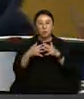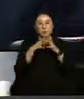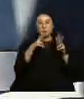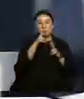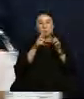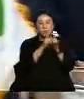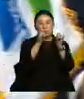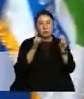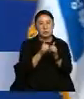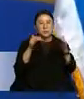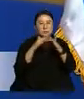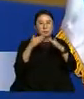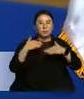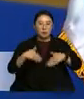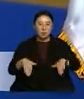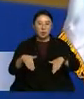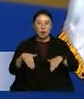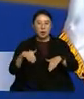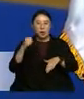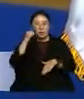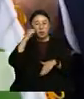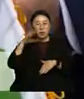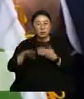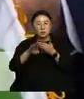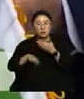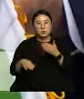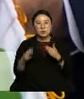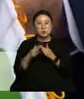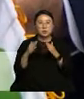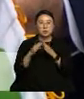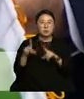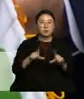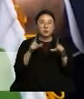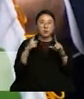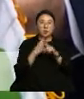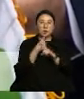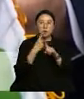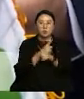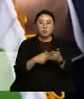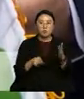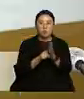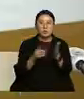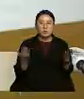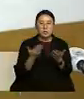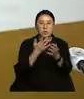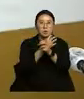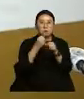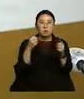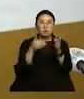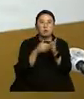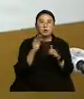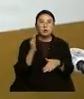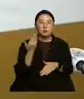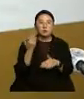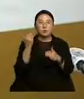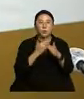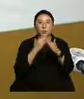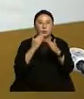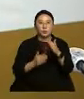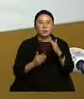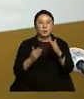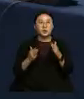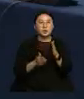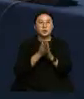외에는 주거 취약 건물인 고시원과 반자 주택의 주거환경 개선을 위한 업무협약을 체결했고 공정한